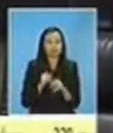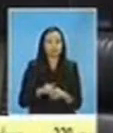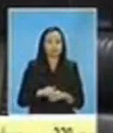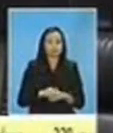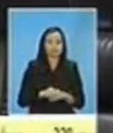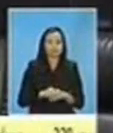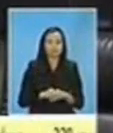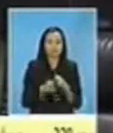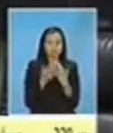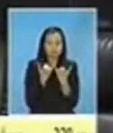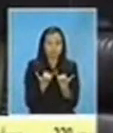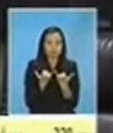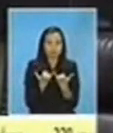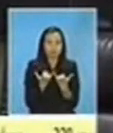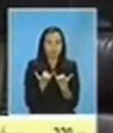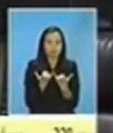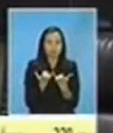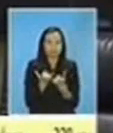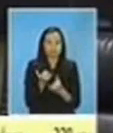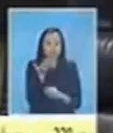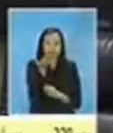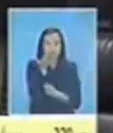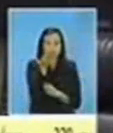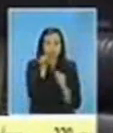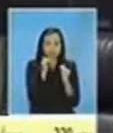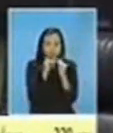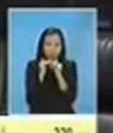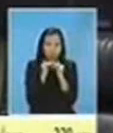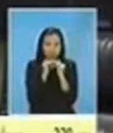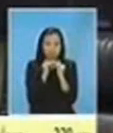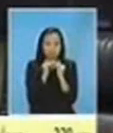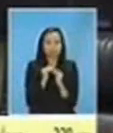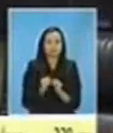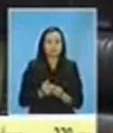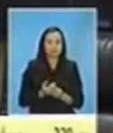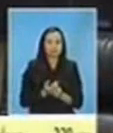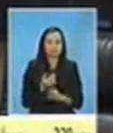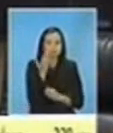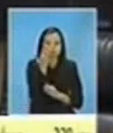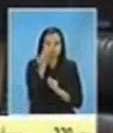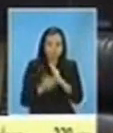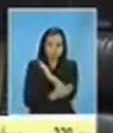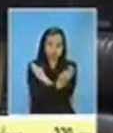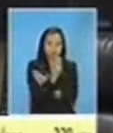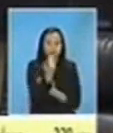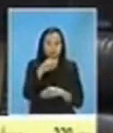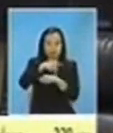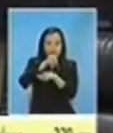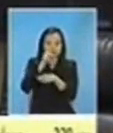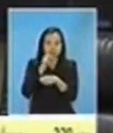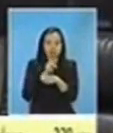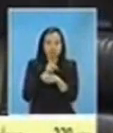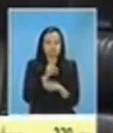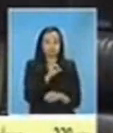การส่อเจตนาว่าต้องการพิจารณาด้วยความรวบรัดเร่งรีบรวดเร็วผิดปกตินอกจากนั้นยังเป็น